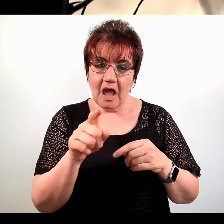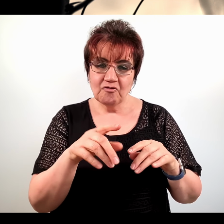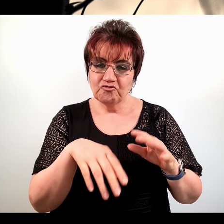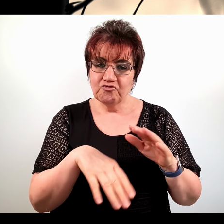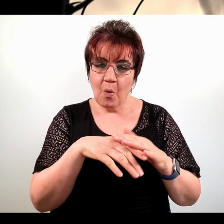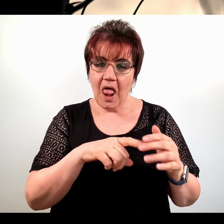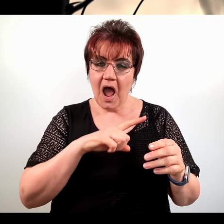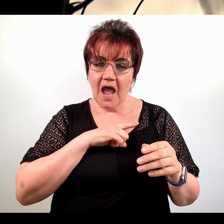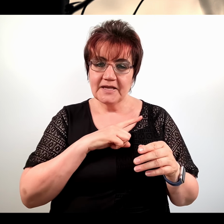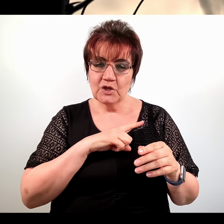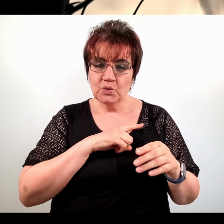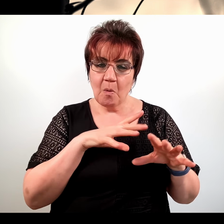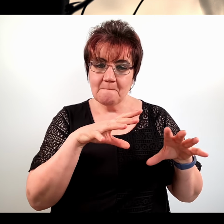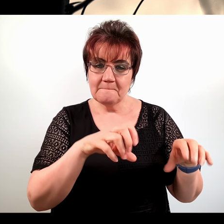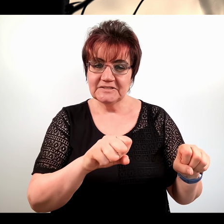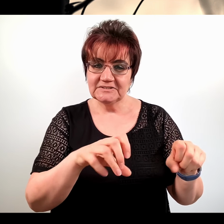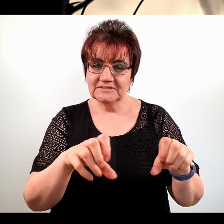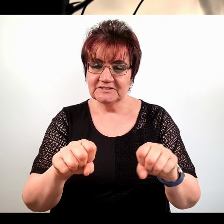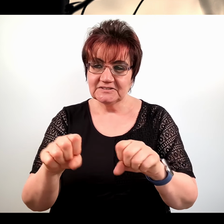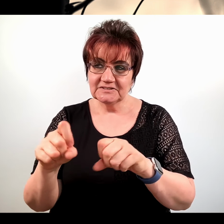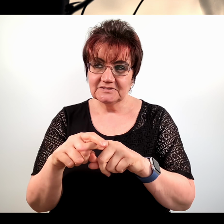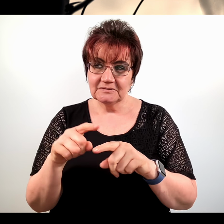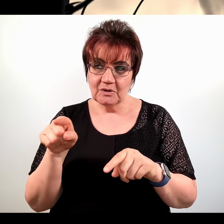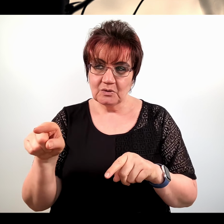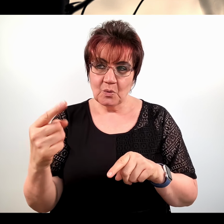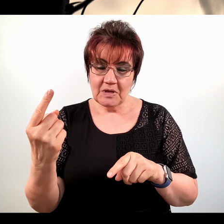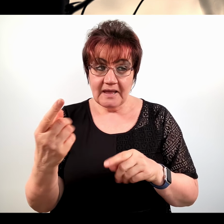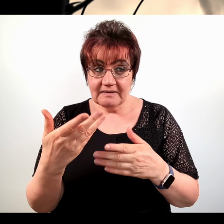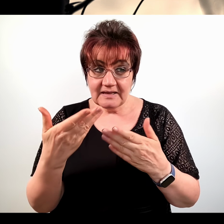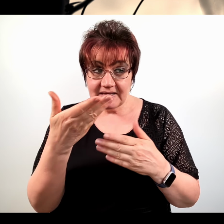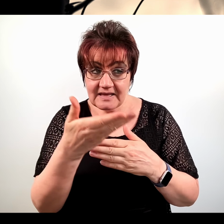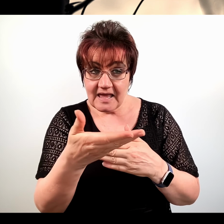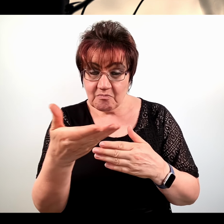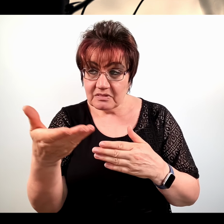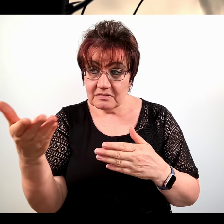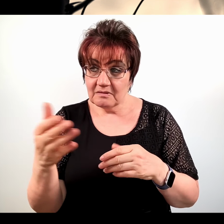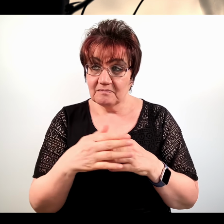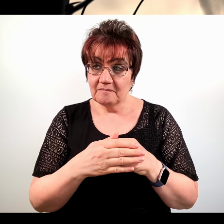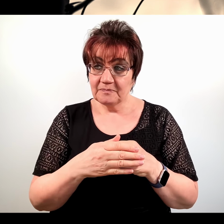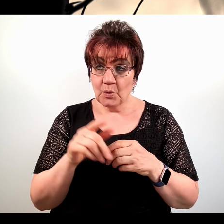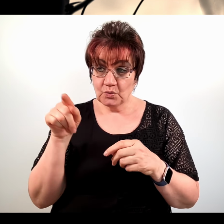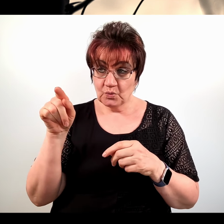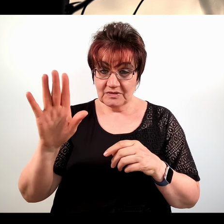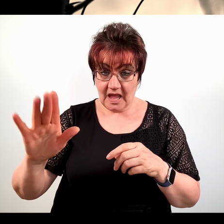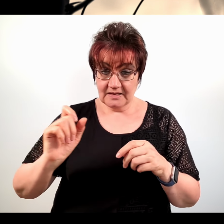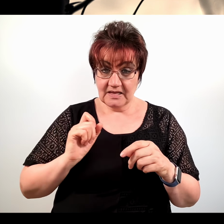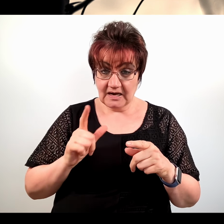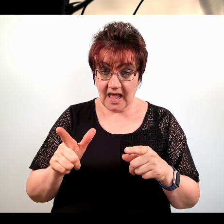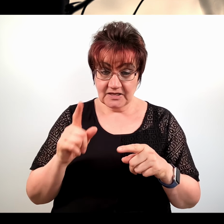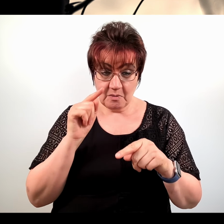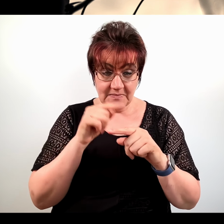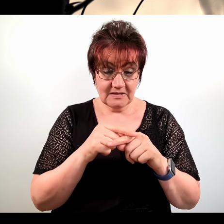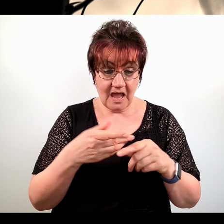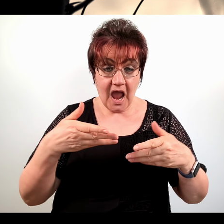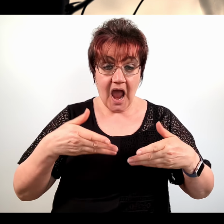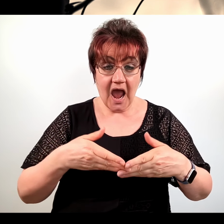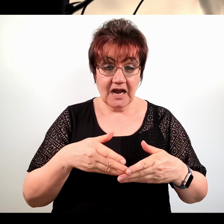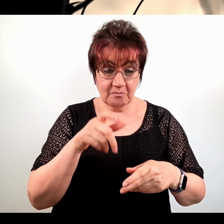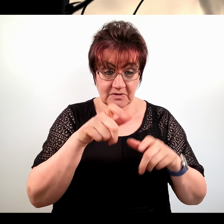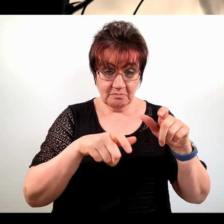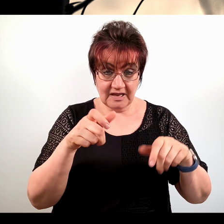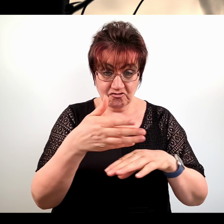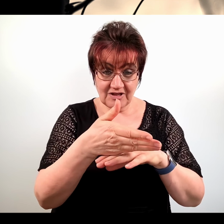Hab und Gut hast du den Deinigen gegeben? Hast du jemals deinen Reichtum mit den Armen